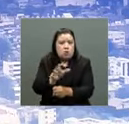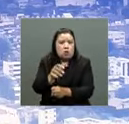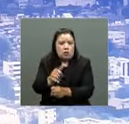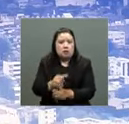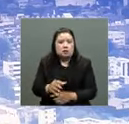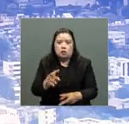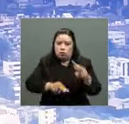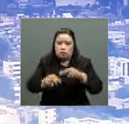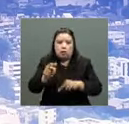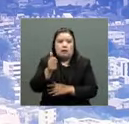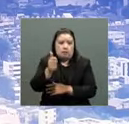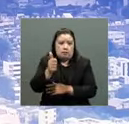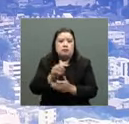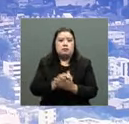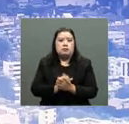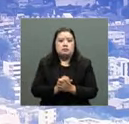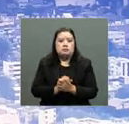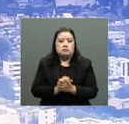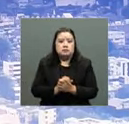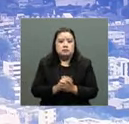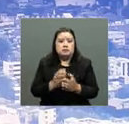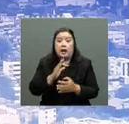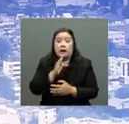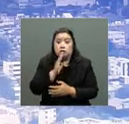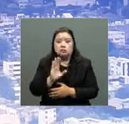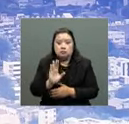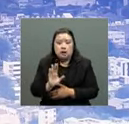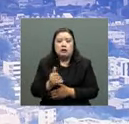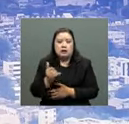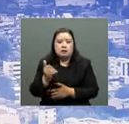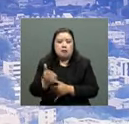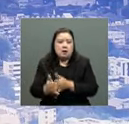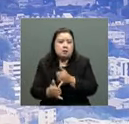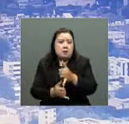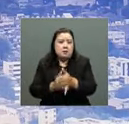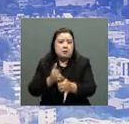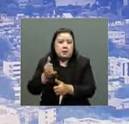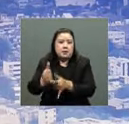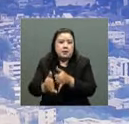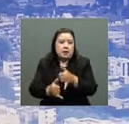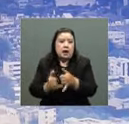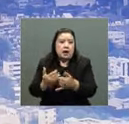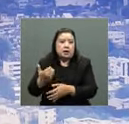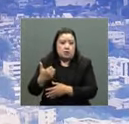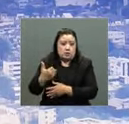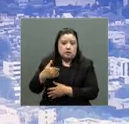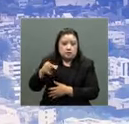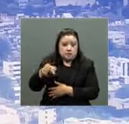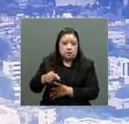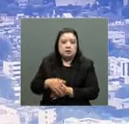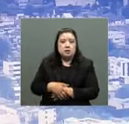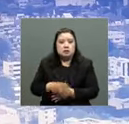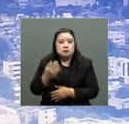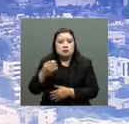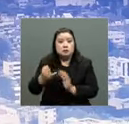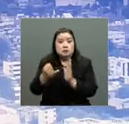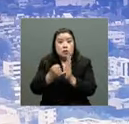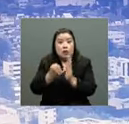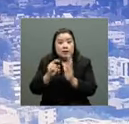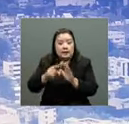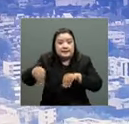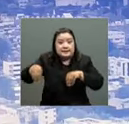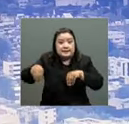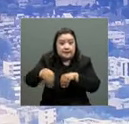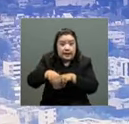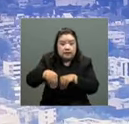ได้หรือถ้ายังไงเข้ามาทยอยเข้ามาแล้วเยอะๆๆขึ้นเนี่ยก็จะมีกลุ่มจังหวัดที่จะขยายหรือใกล้ๆชิดกันเนี่ยก็